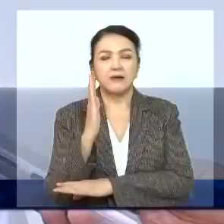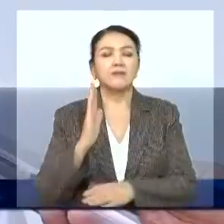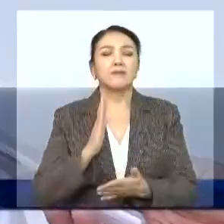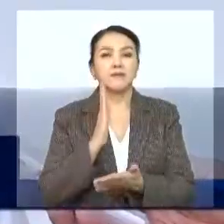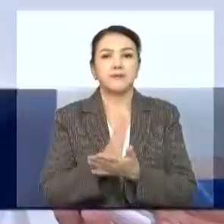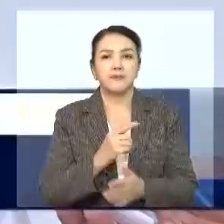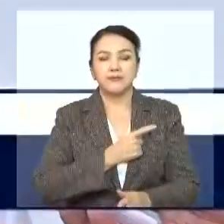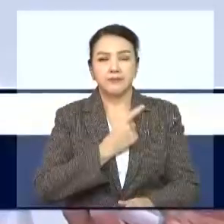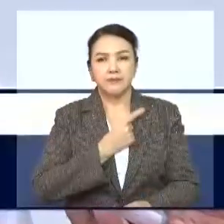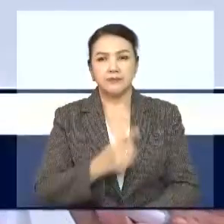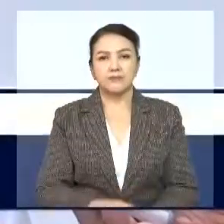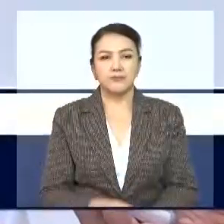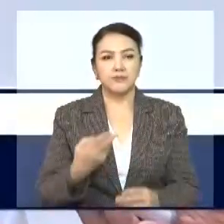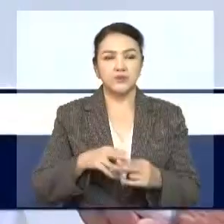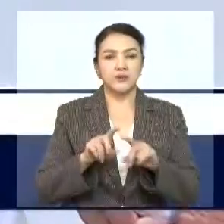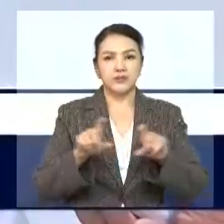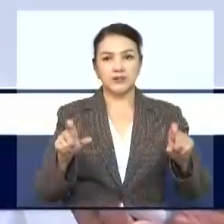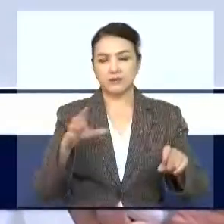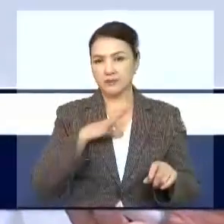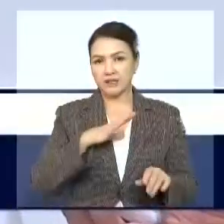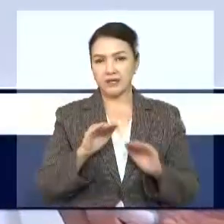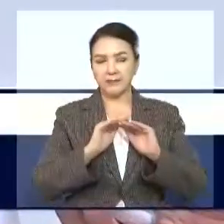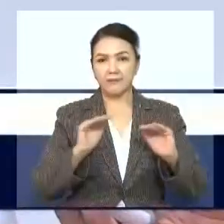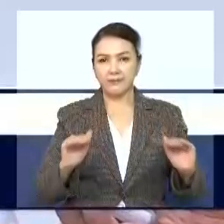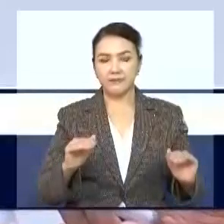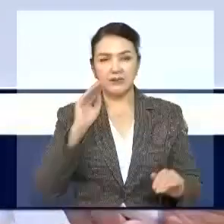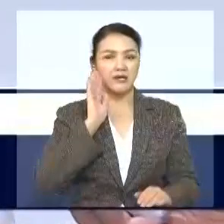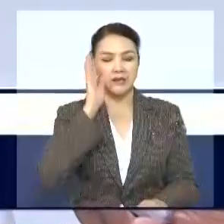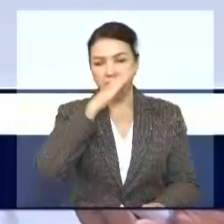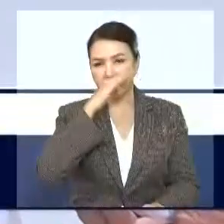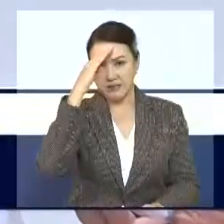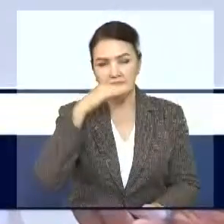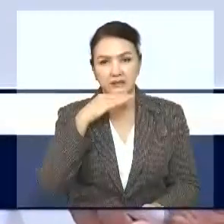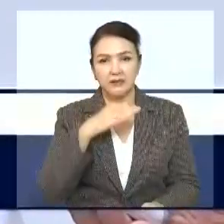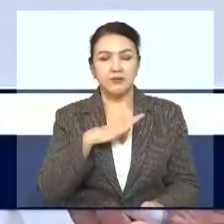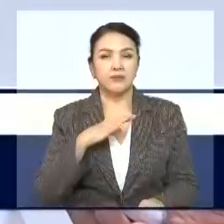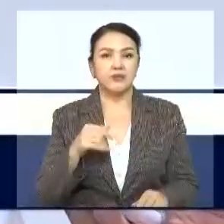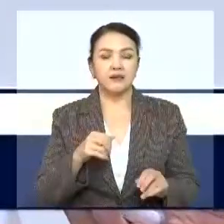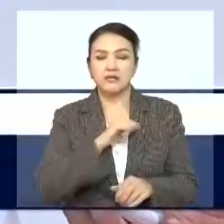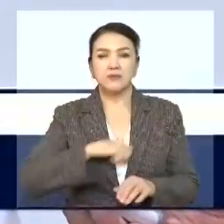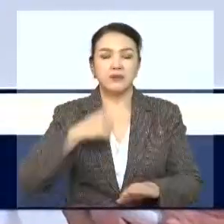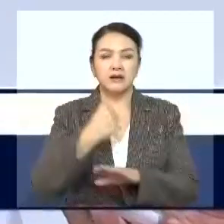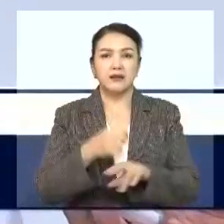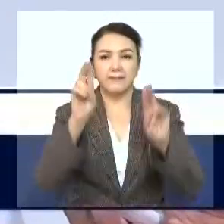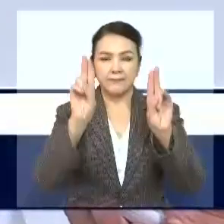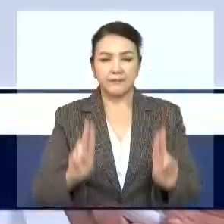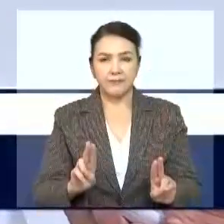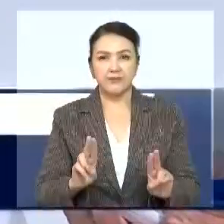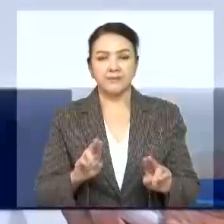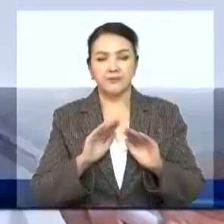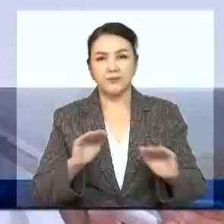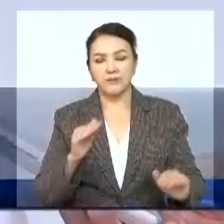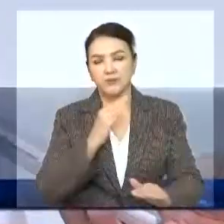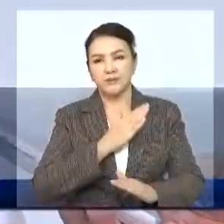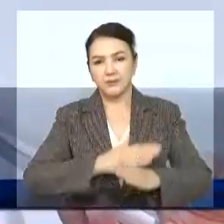бар. Енді бұл орталыққа келер кезде балдарға, ата-аналарға қойылатын талап, балдарда міндетті түрде мүгедектігі болу